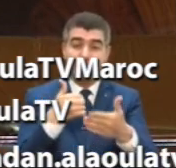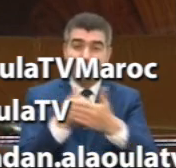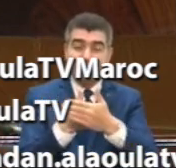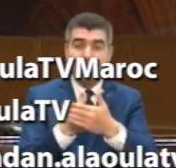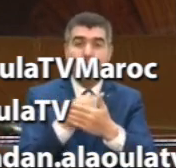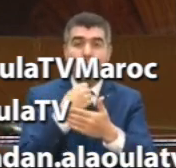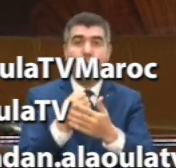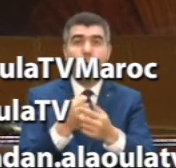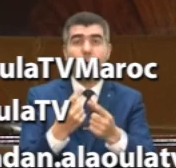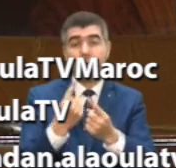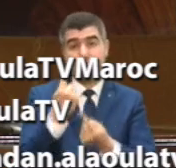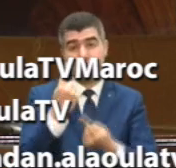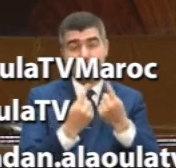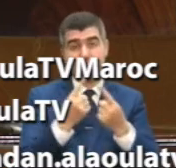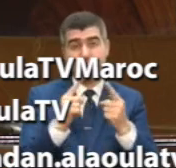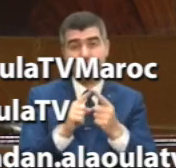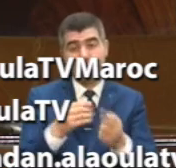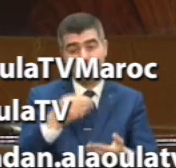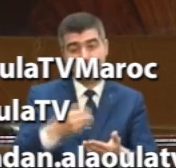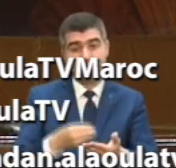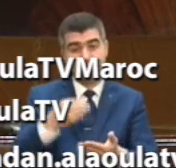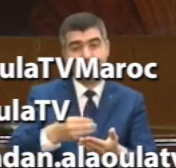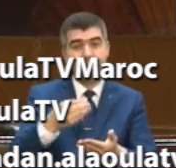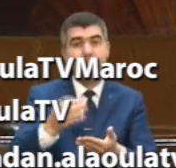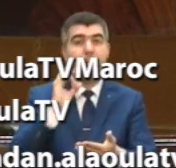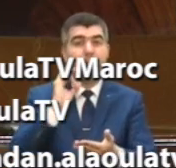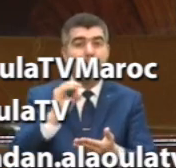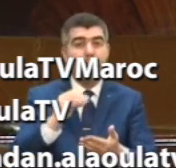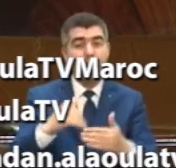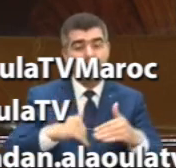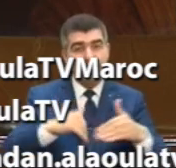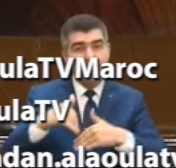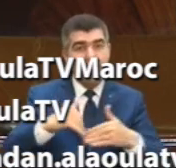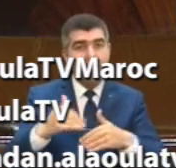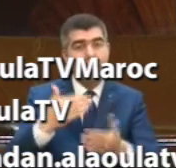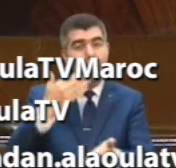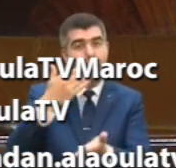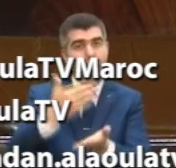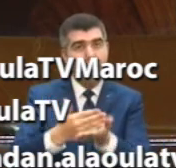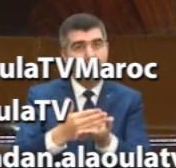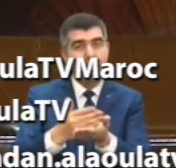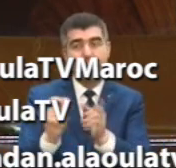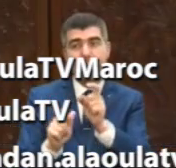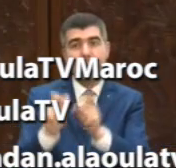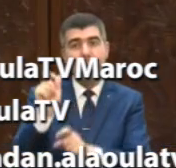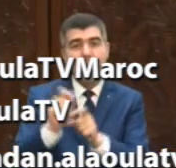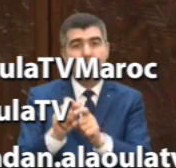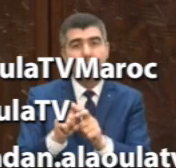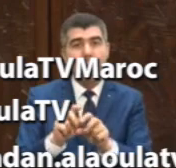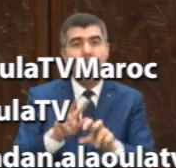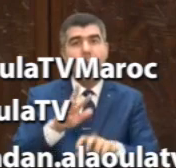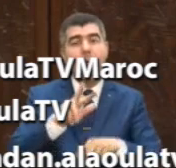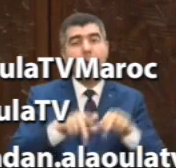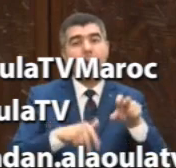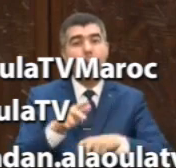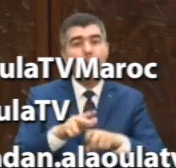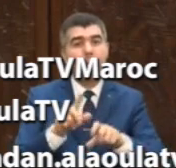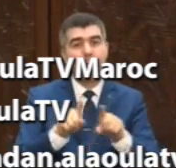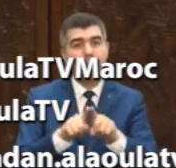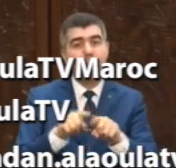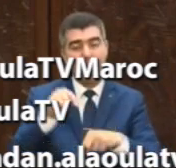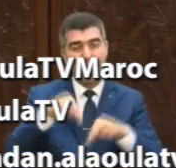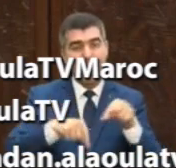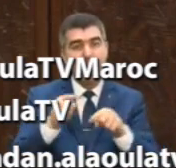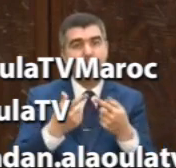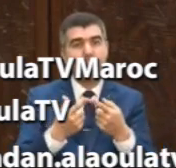بسبب العراقيل التي يجدها مستعملو طرق السيارة. قطع الطريق السيارة من طرف الأشخاص والحيوانات السيد الوزير باقا تنعيشها في